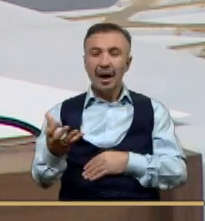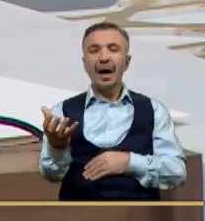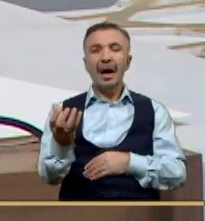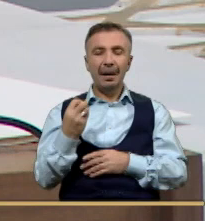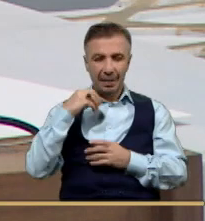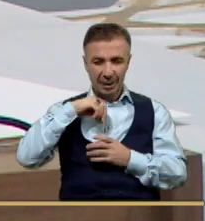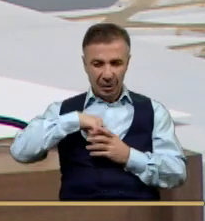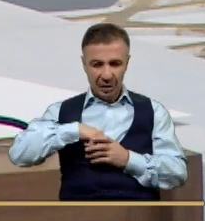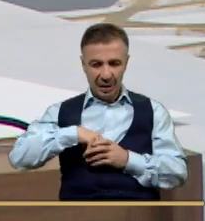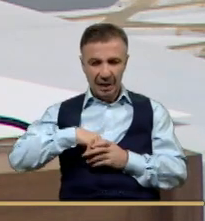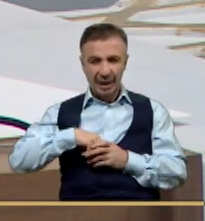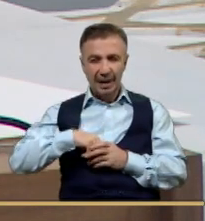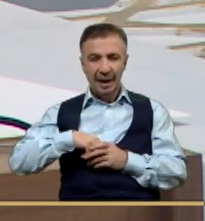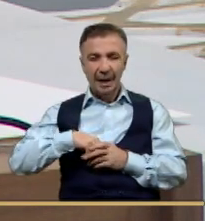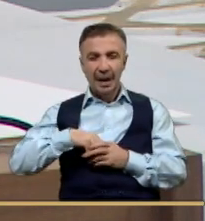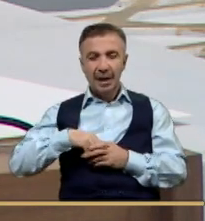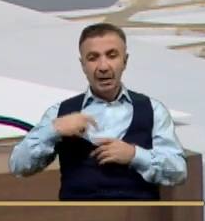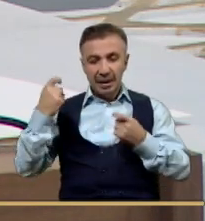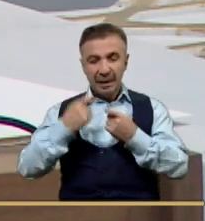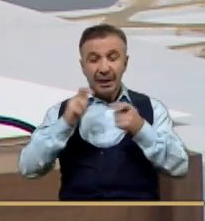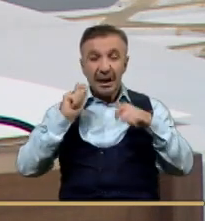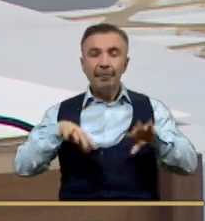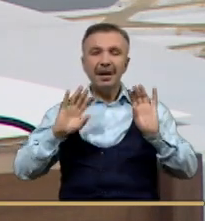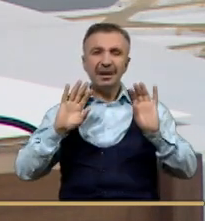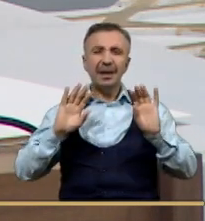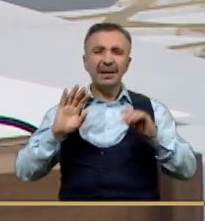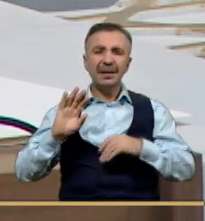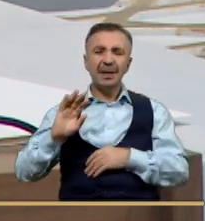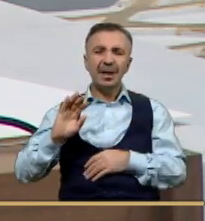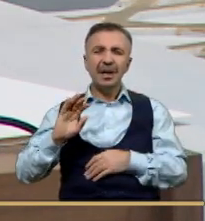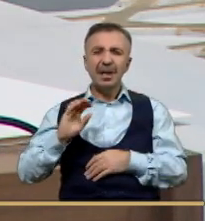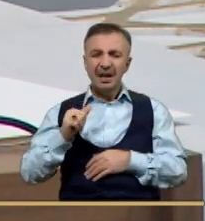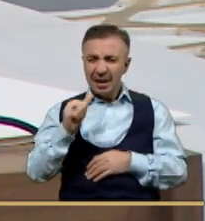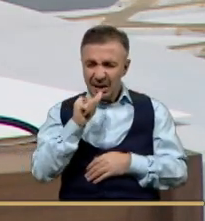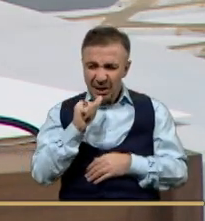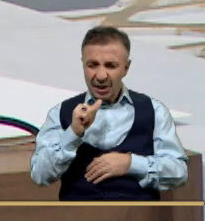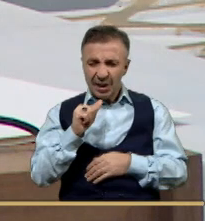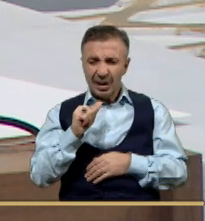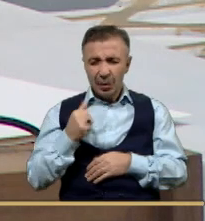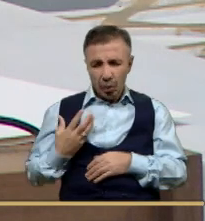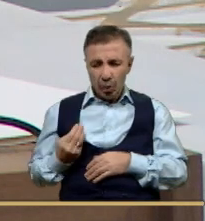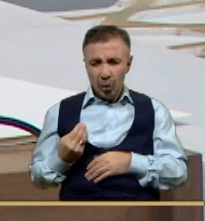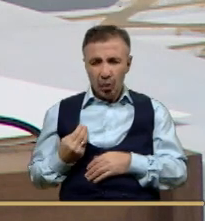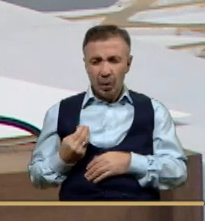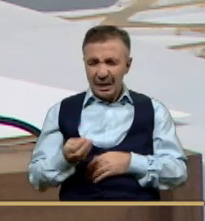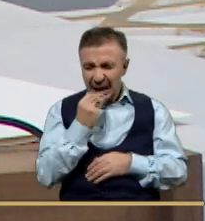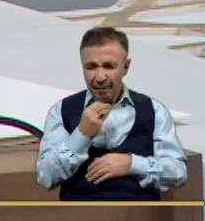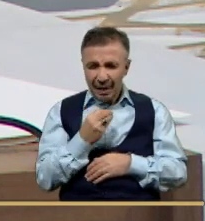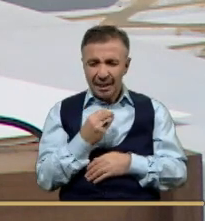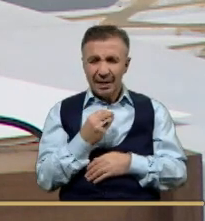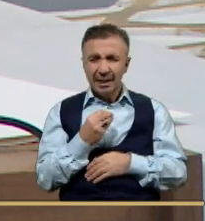bu yediğiniz, içtiğiniz şeyler zehir zıkkım olsun, haram olsun size. Kim onu